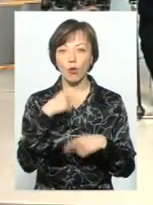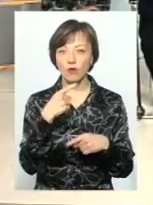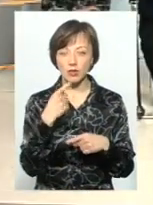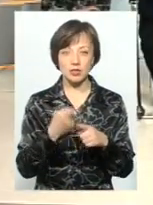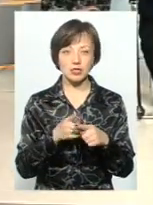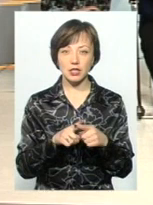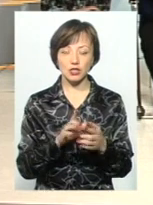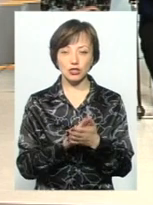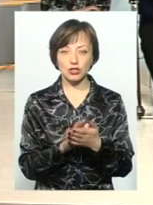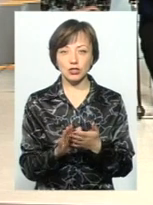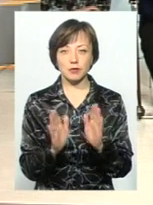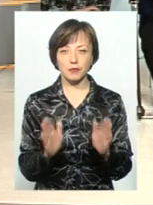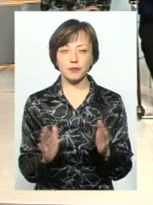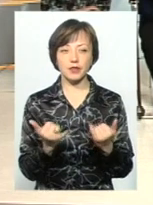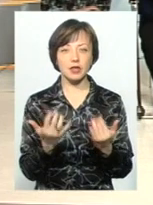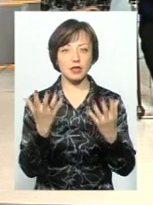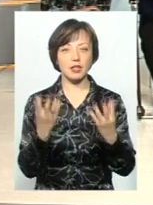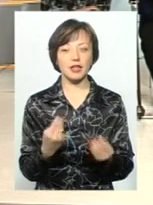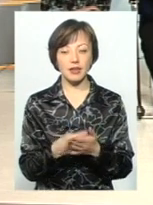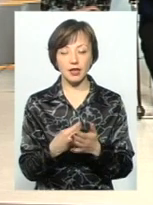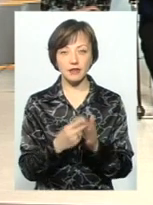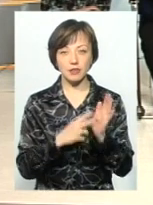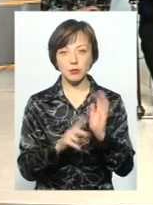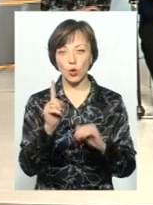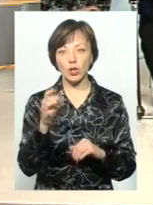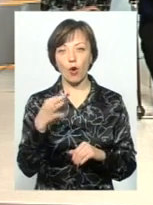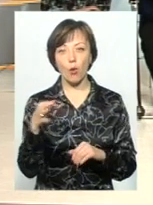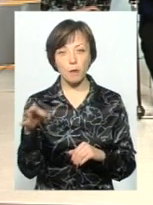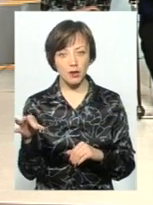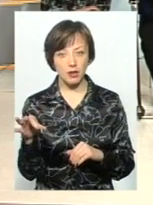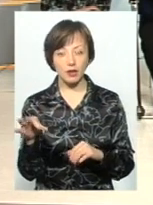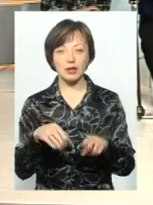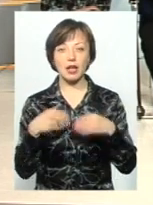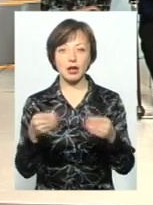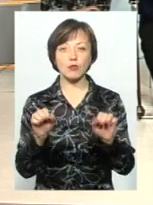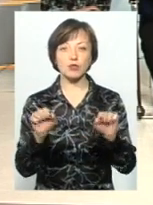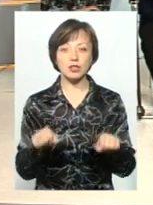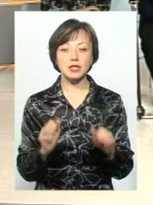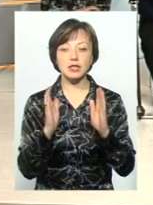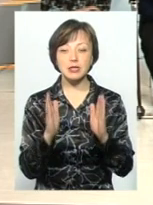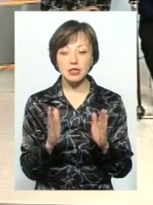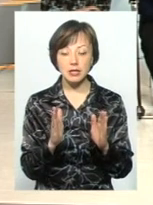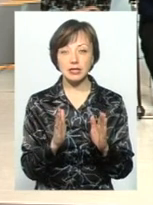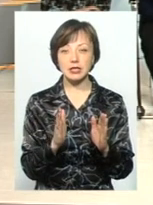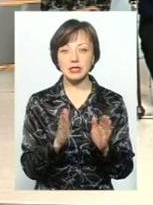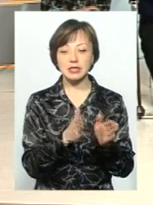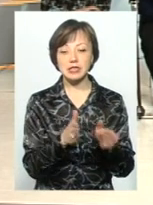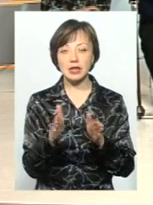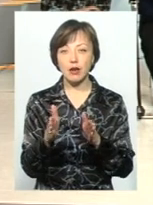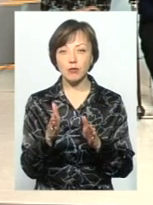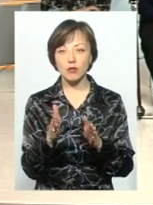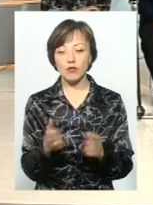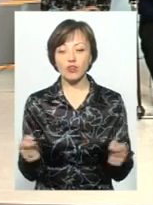тобто це просто на сьогоднішній день от той тариф, який є, 71 копійка, він дає можливість тільки підтримувати систему, скажімо,